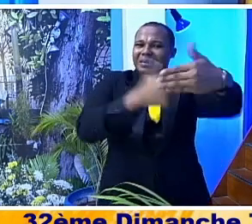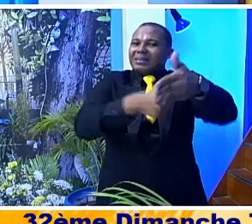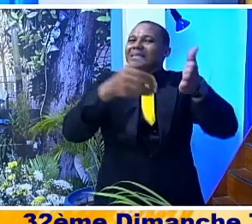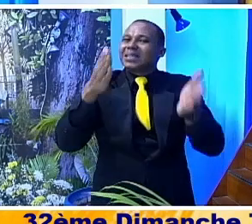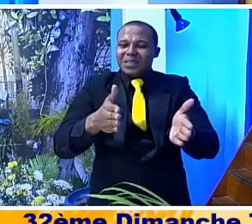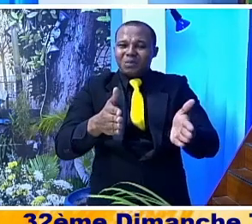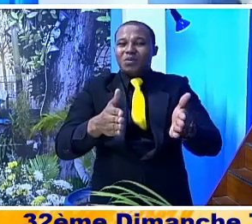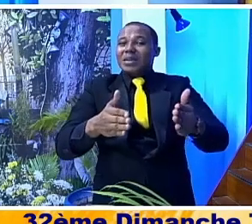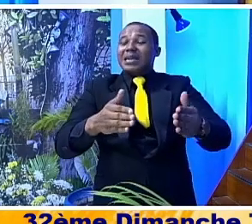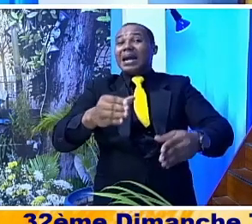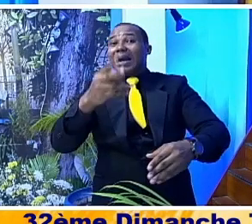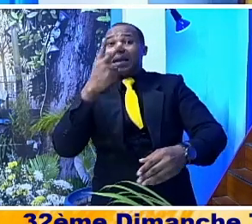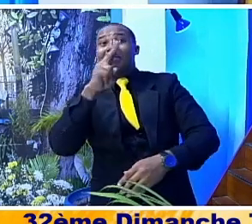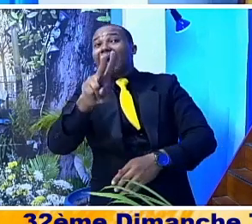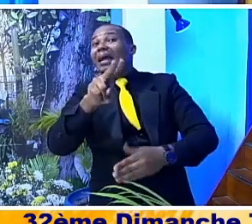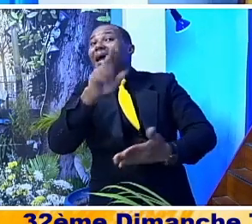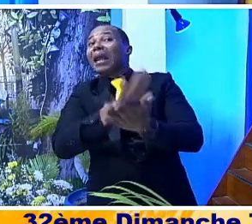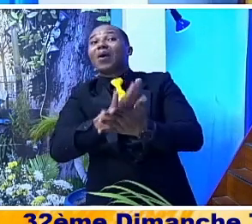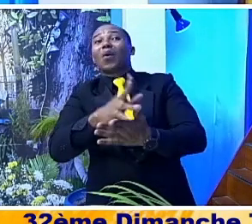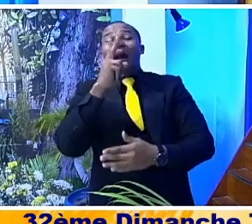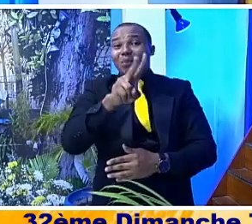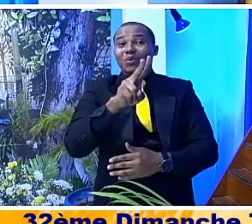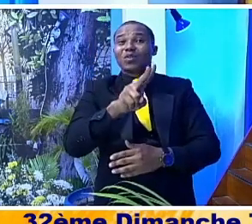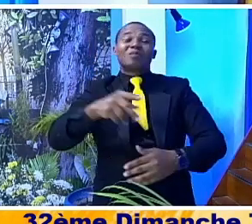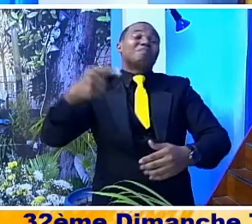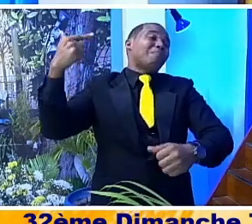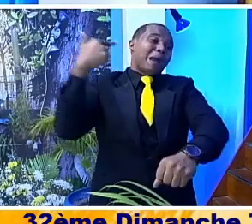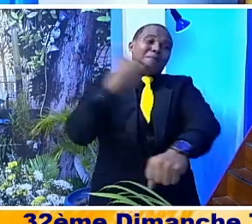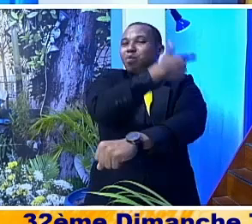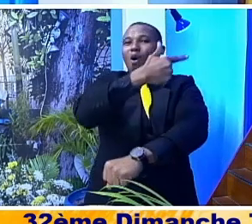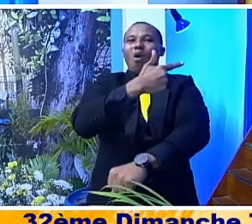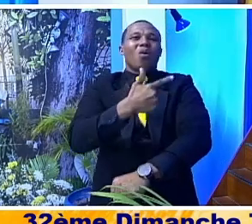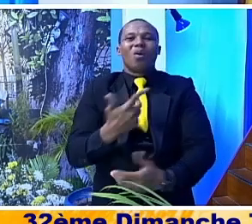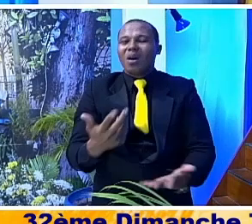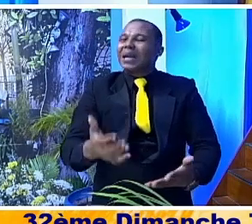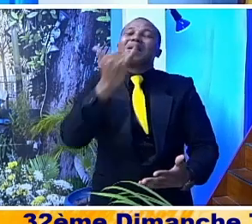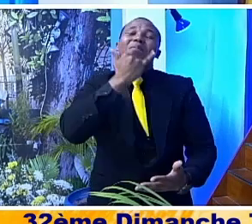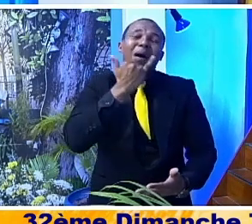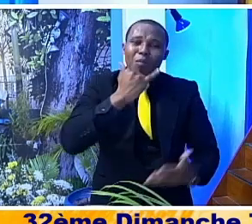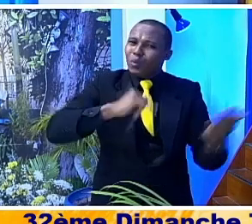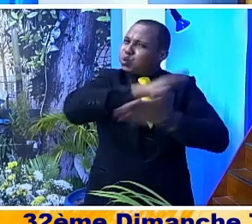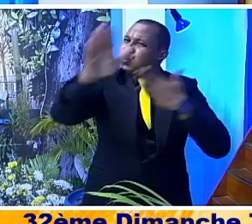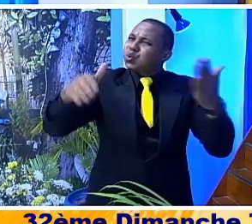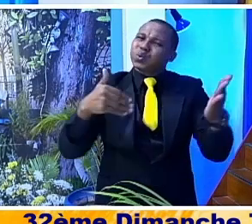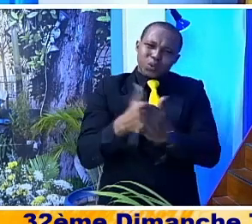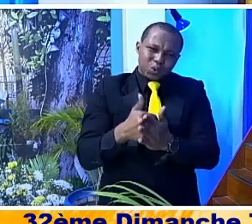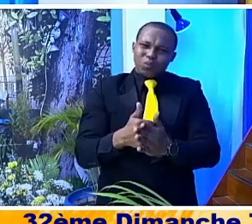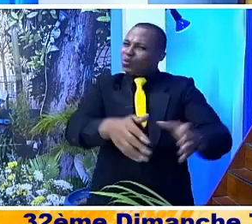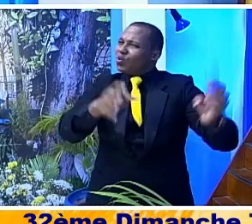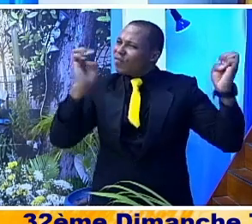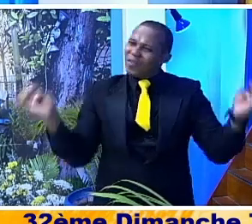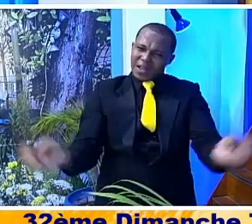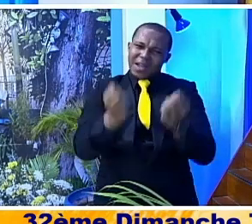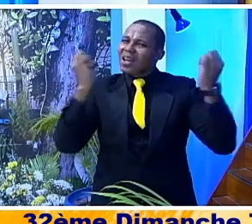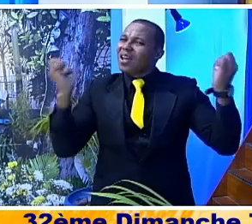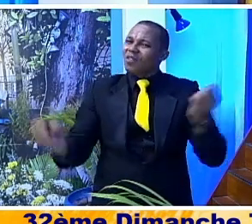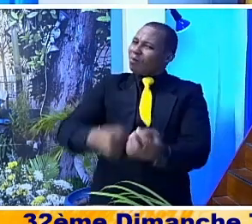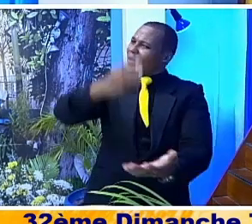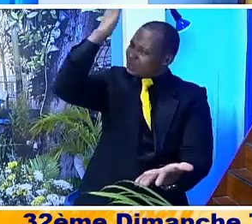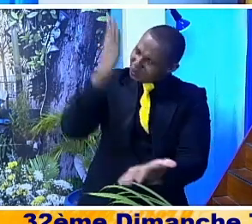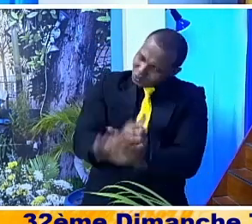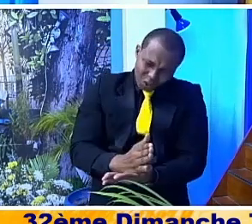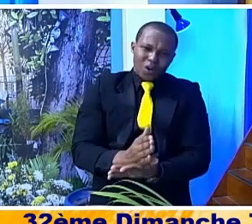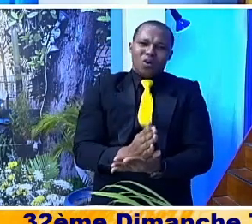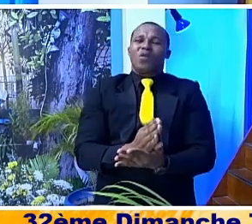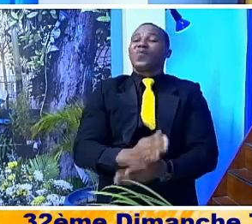gain problème. On avance, la vie continue. Il pas capable comme ça. Et faut que tout le monde mette voix ensemble pour dire non le baka comme ça. Faut